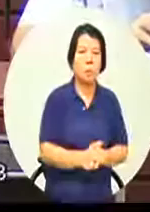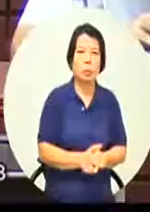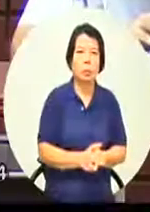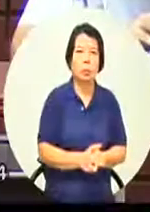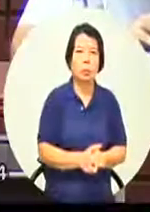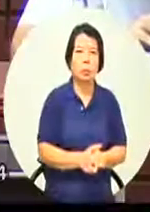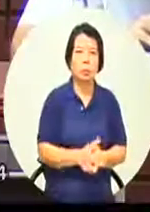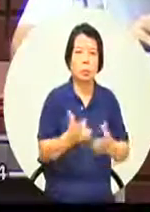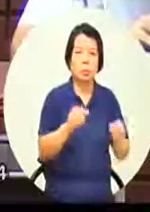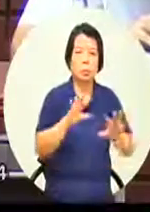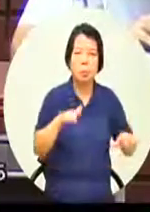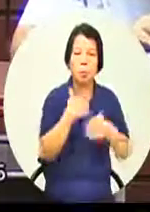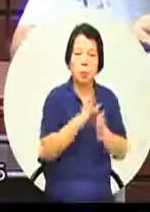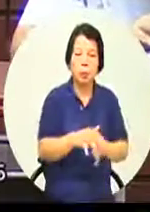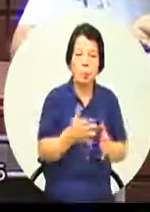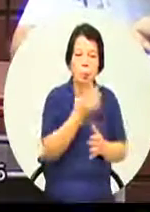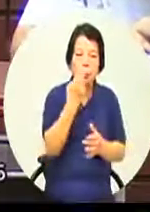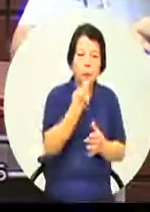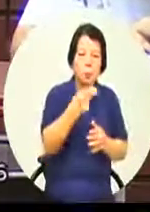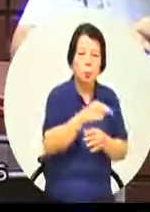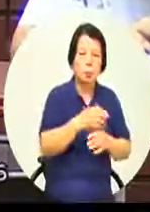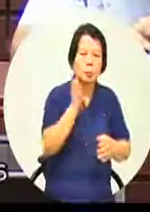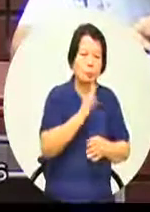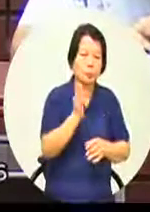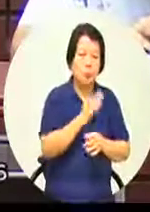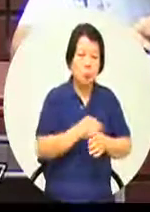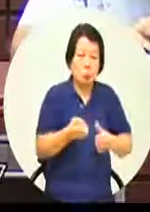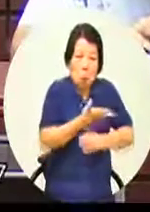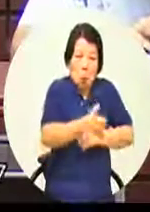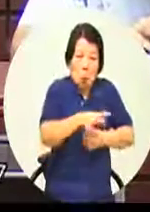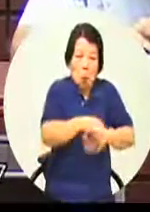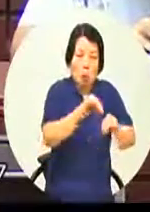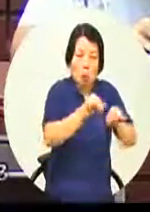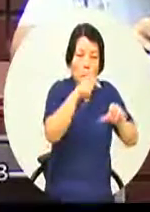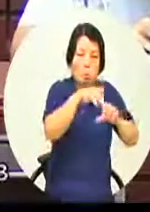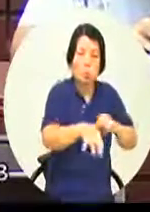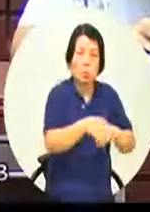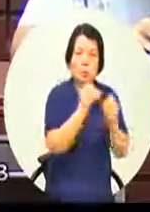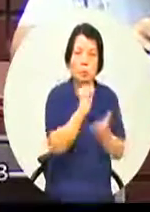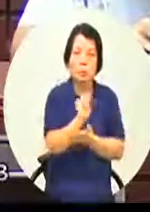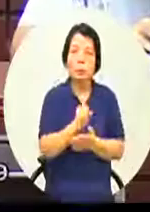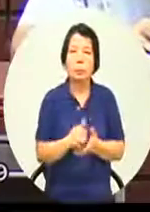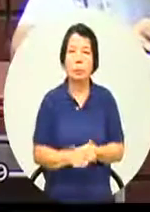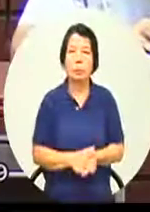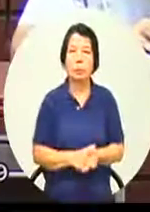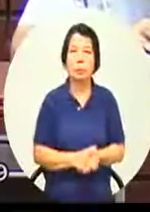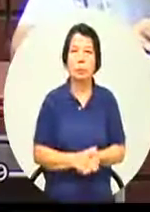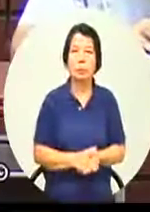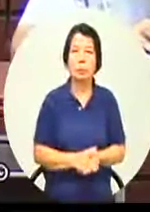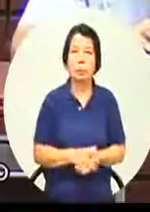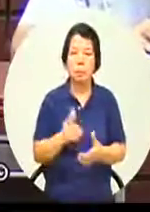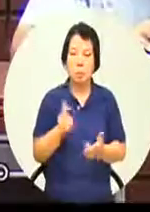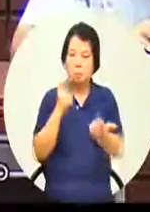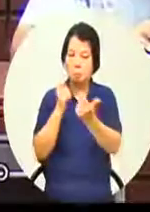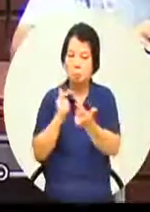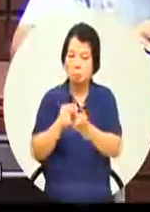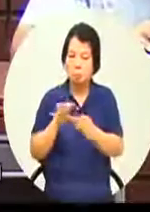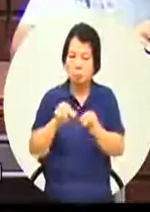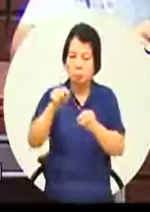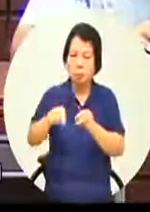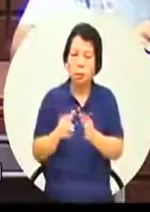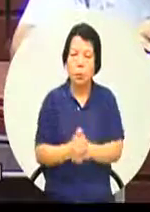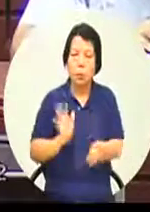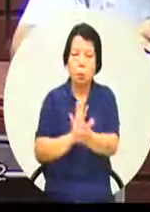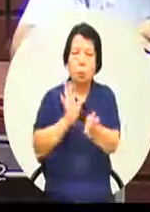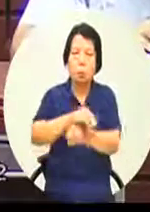区或者沼泽区，或者是污染区的话，我如果再这样子去做的话，比较不好。反而在高雄里面在推